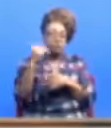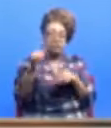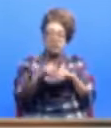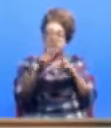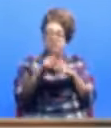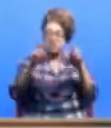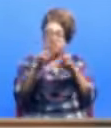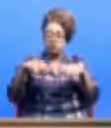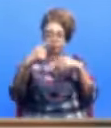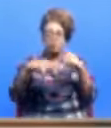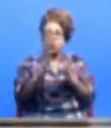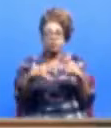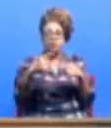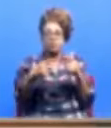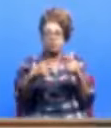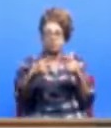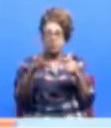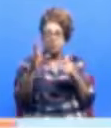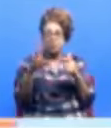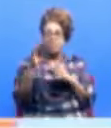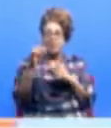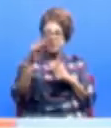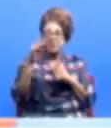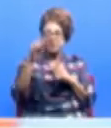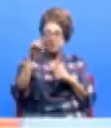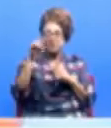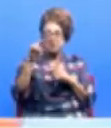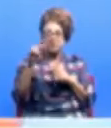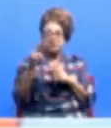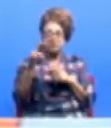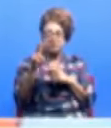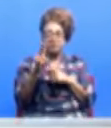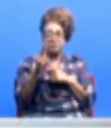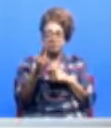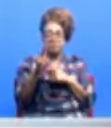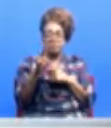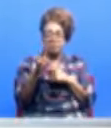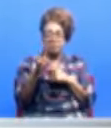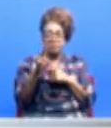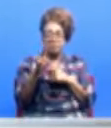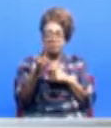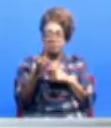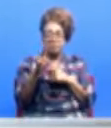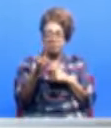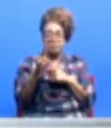uchunguzi ukiendelea. Martin Mwangi, NTV.